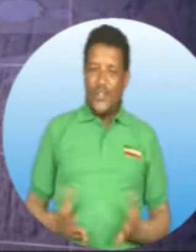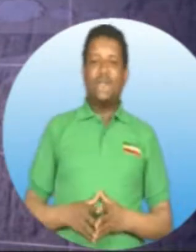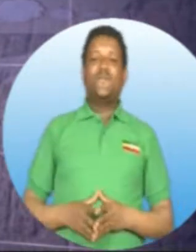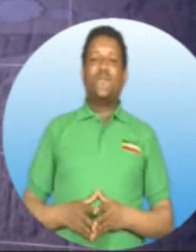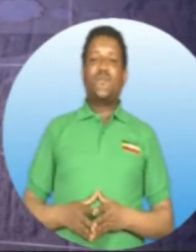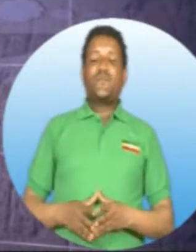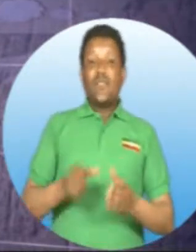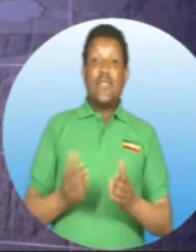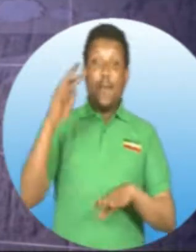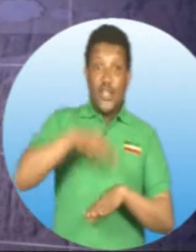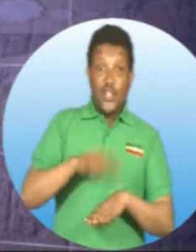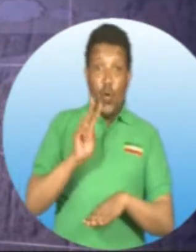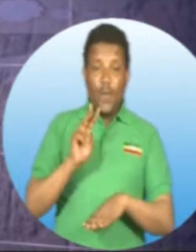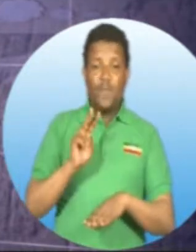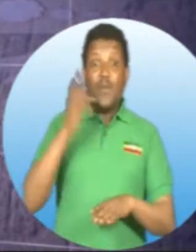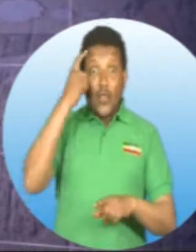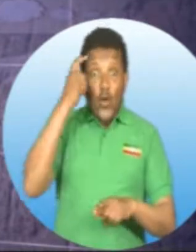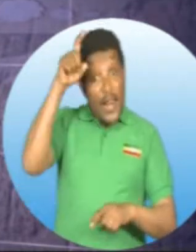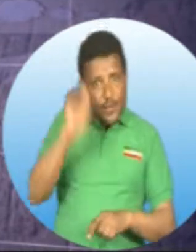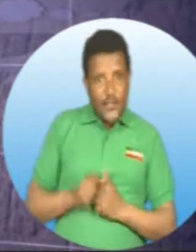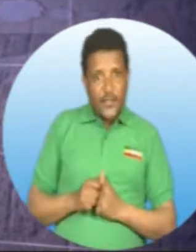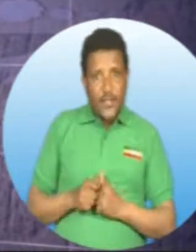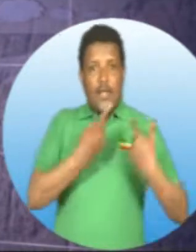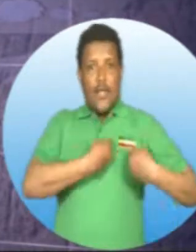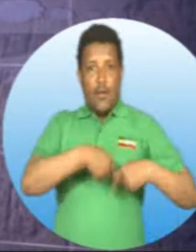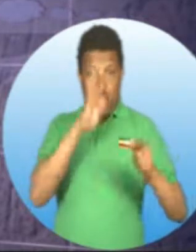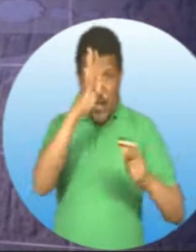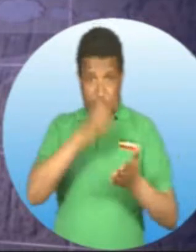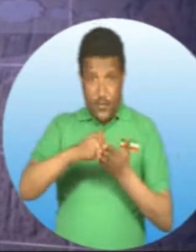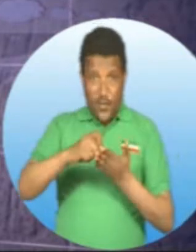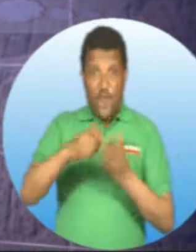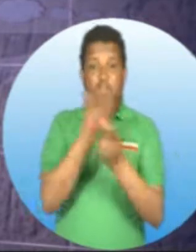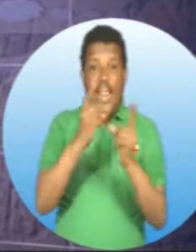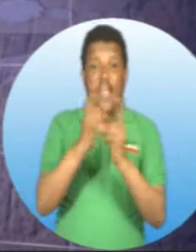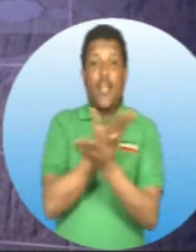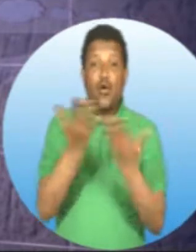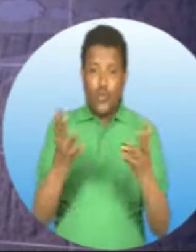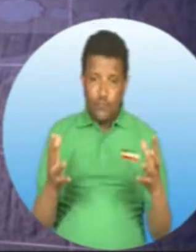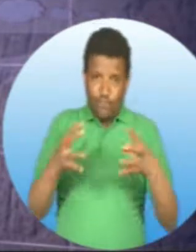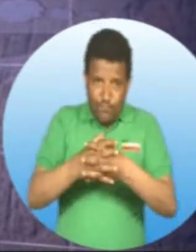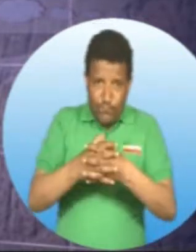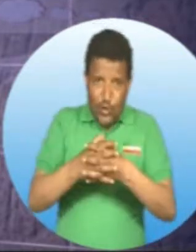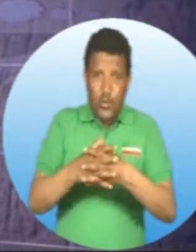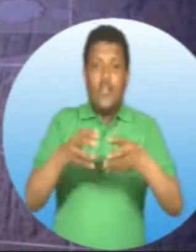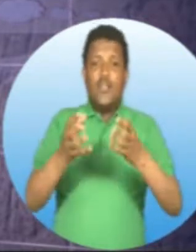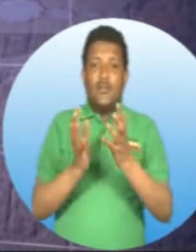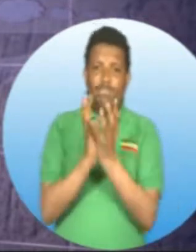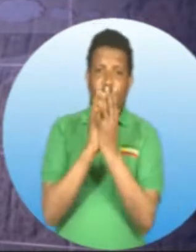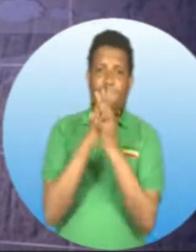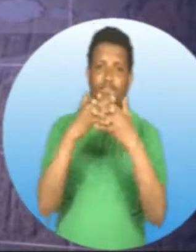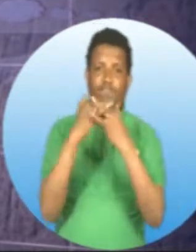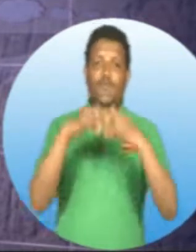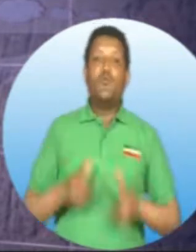ይችላሉ። ከመነሻው መታወቅ ያለበት የልቦለድ ፍሬ ነገሮች በአንድ ላይ ተጣምረው